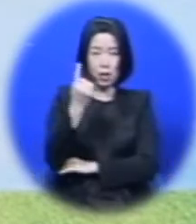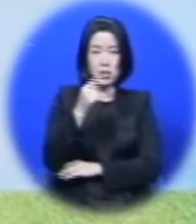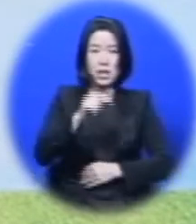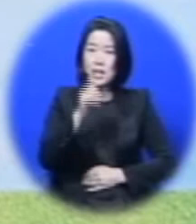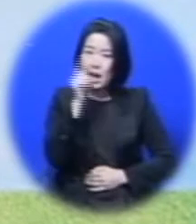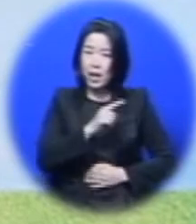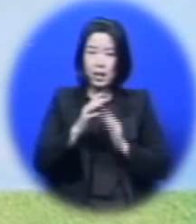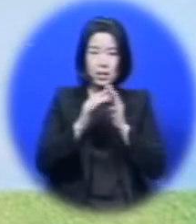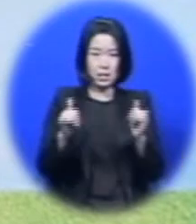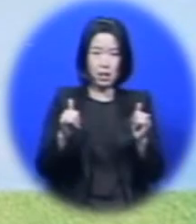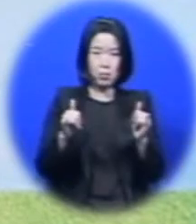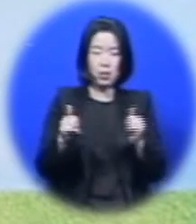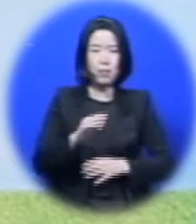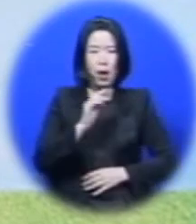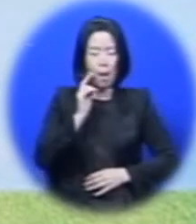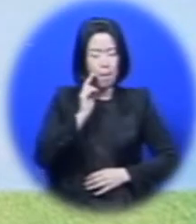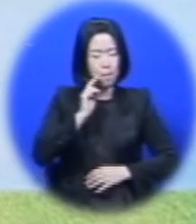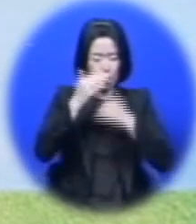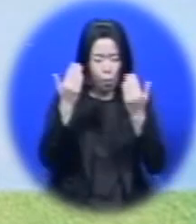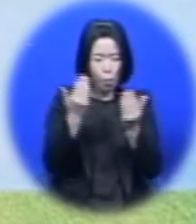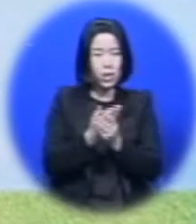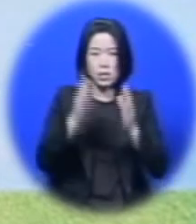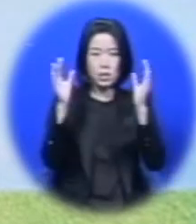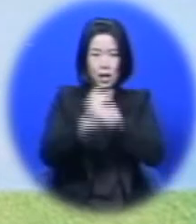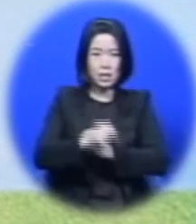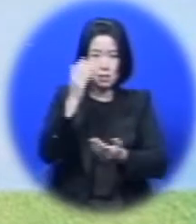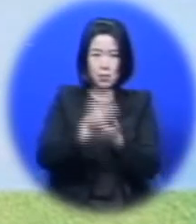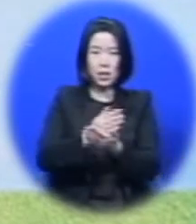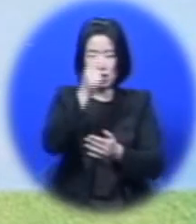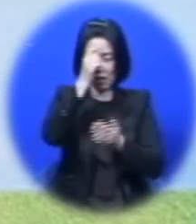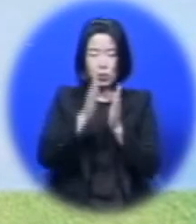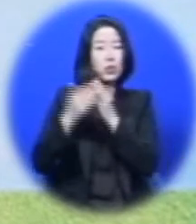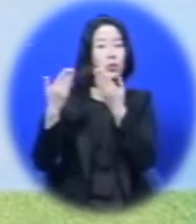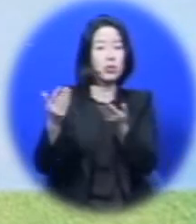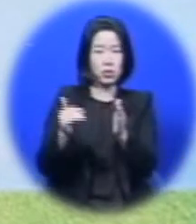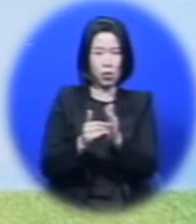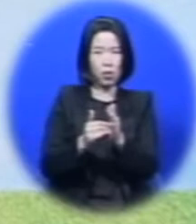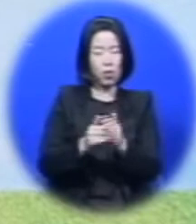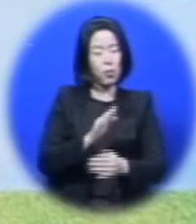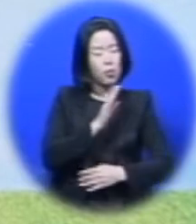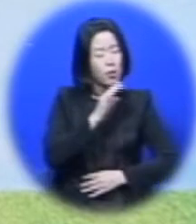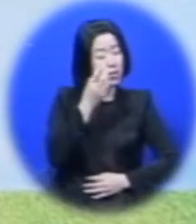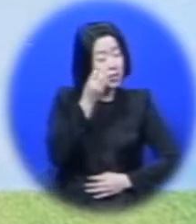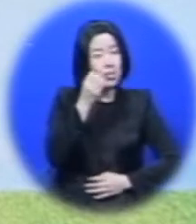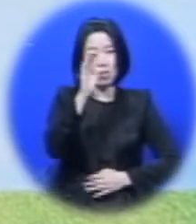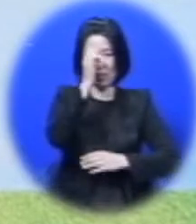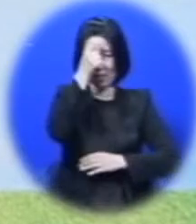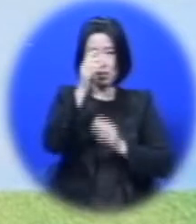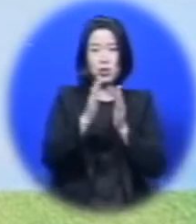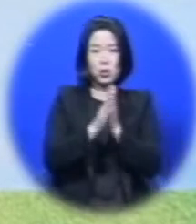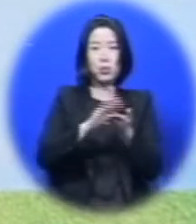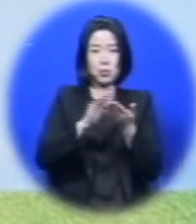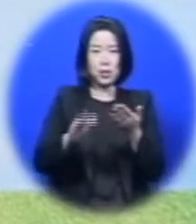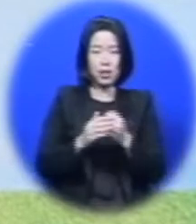악한 사람을 아주 말살하지 말아달라는 기도를 합니다. 참 의외의 기도죠.